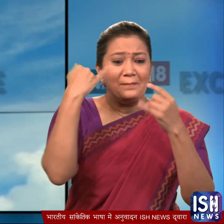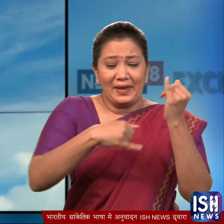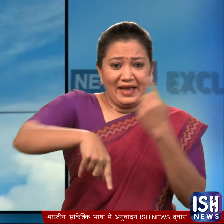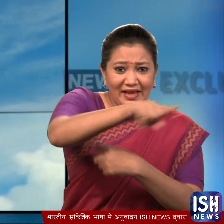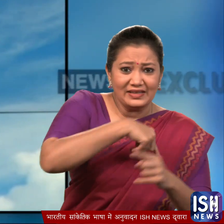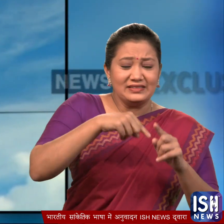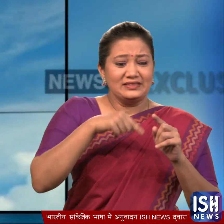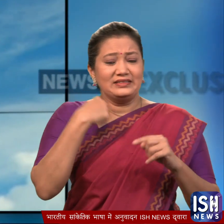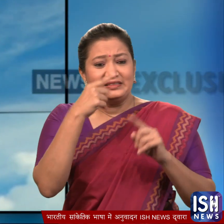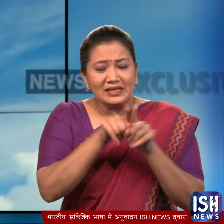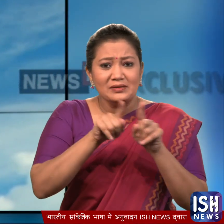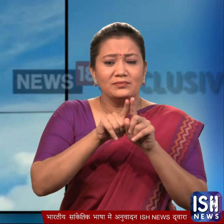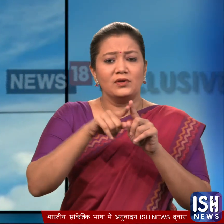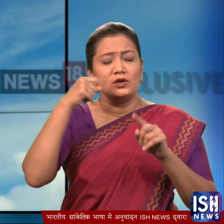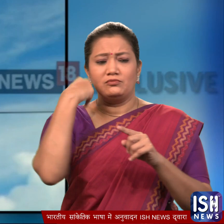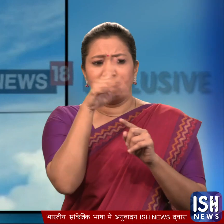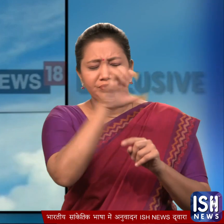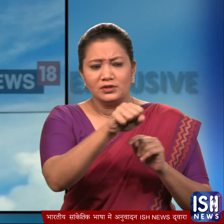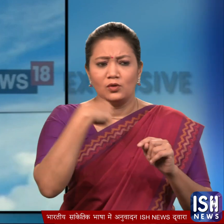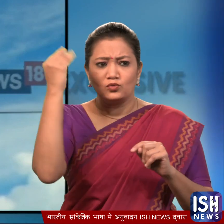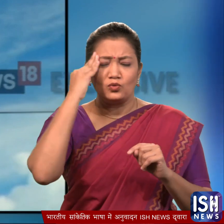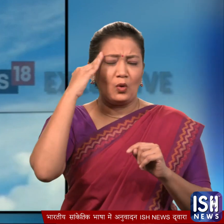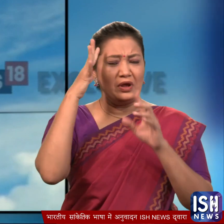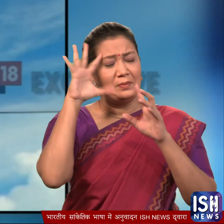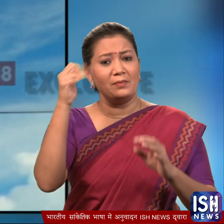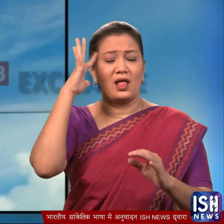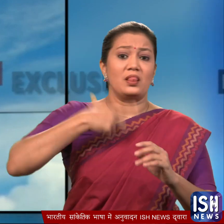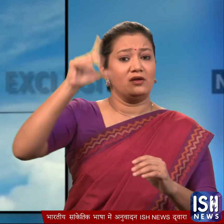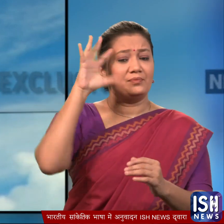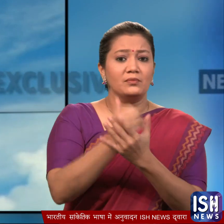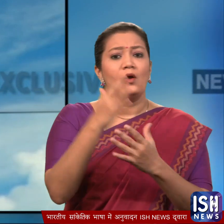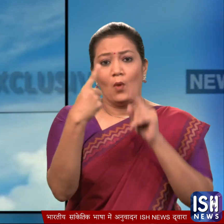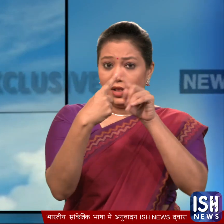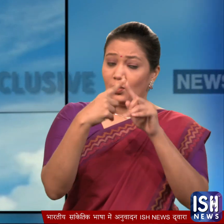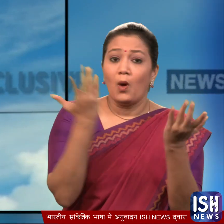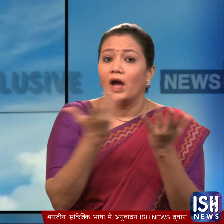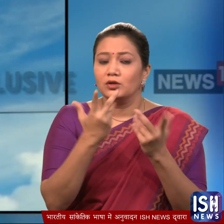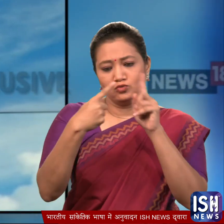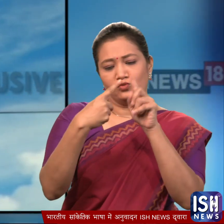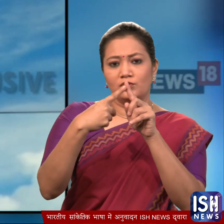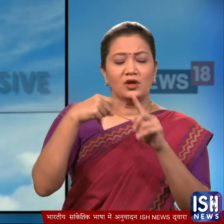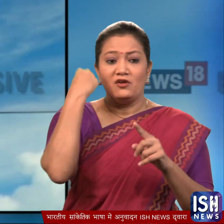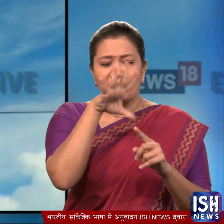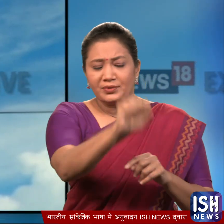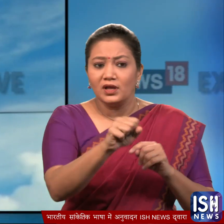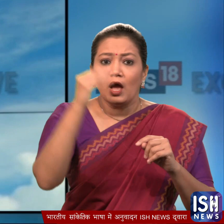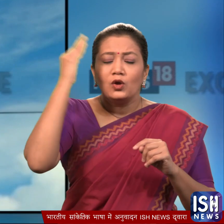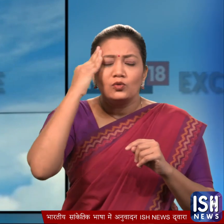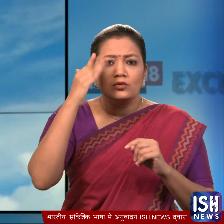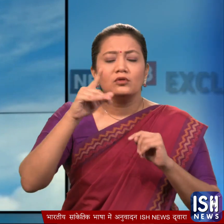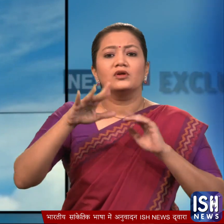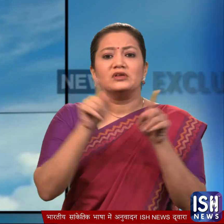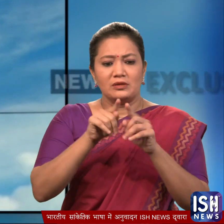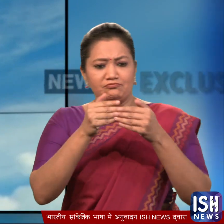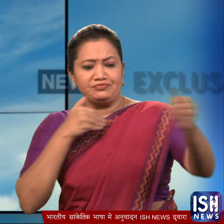गुंडे बदमाशों की शक्ल अच्छी तरह याद कर लेनी चाहिए। ऐसा करने की 2 वजह। पहली ये कि शक्ल याद रहेगी तो हम लोग